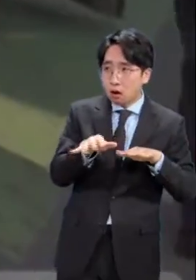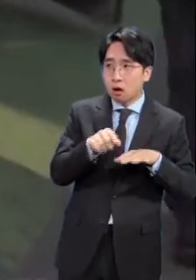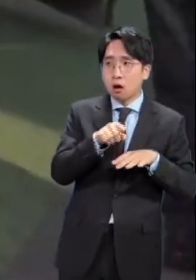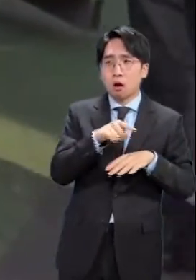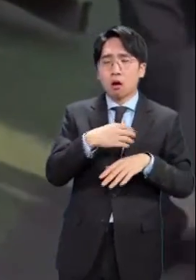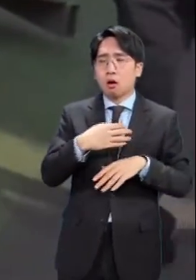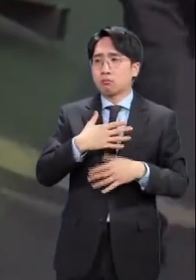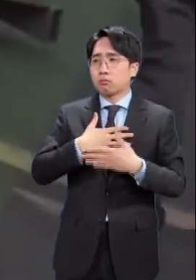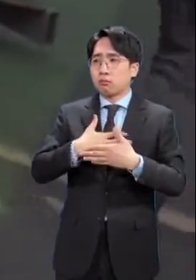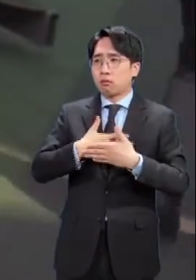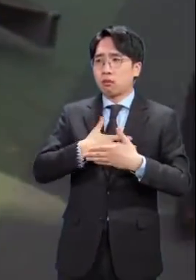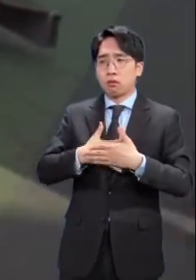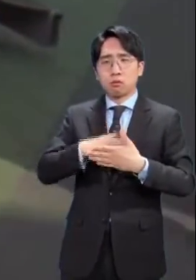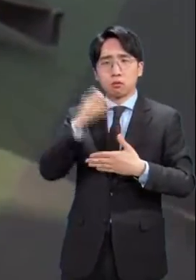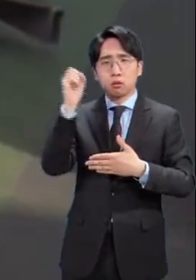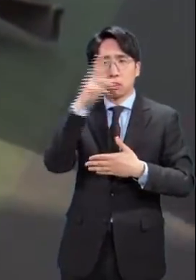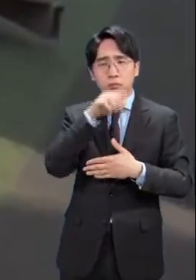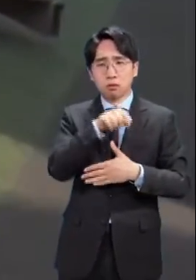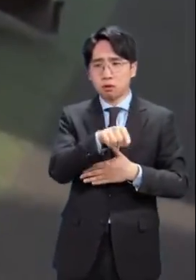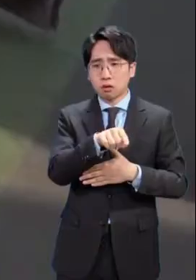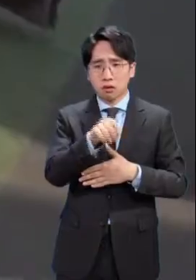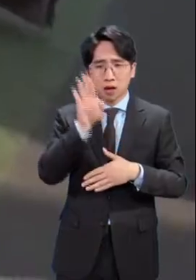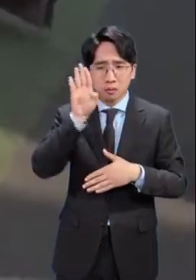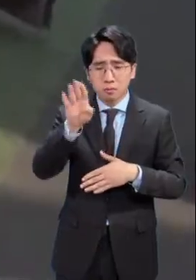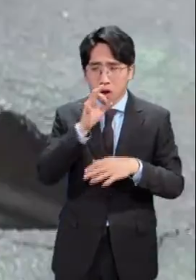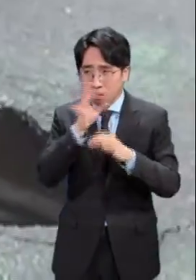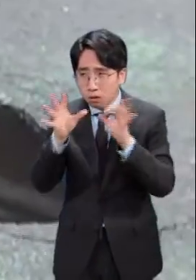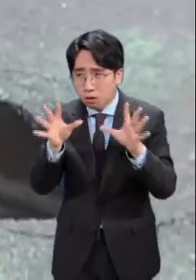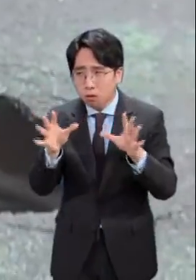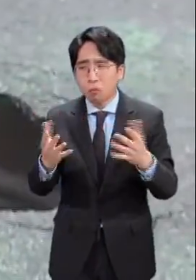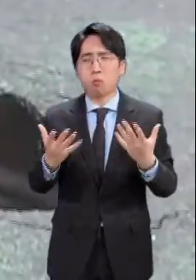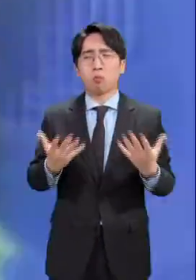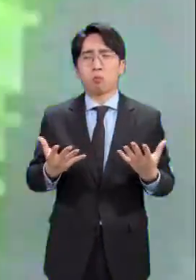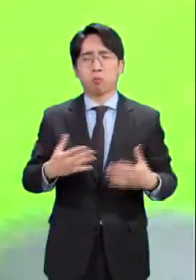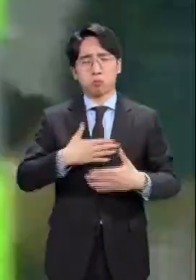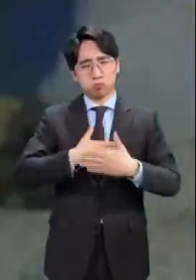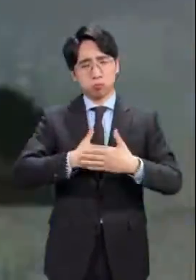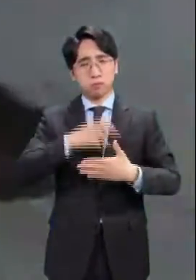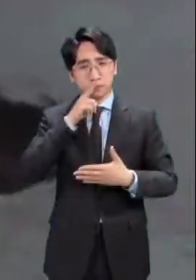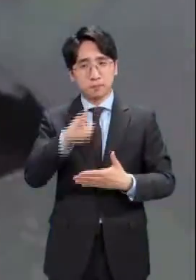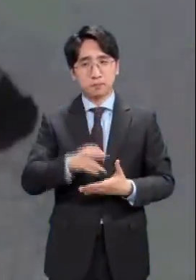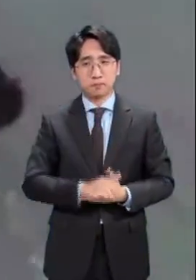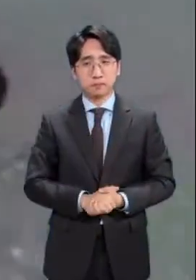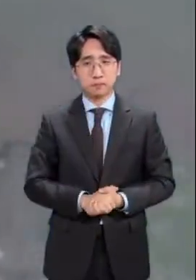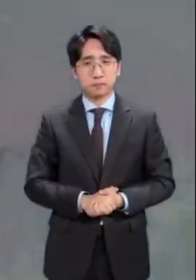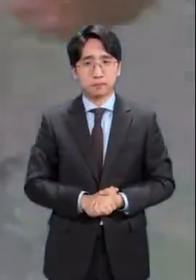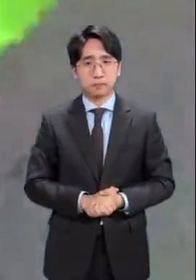추가 발생 가능성과 함께 점차 커지고 있습니다. TV 로드 뉴스 김대우입니다.